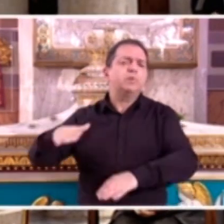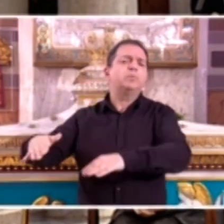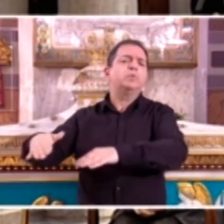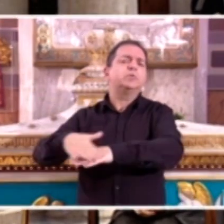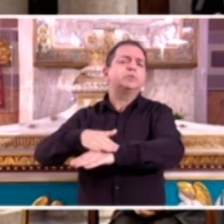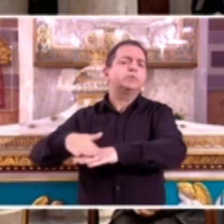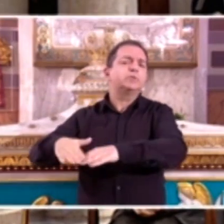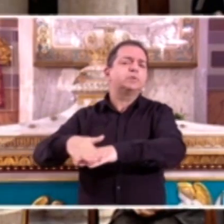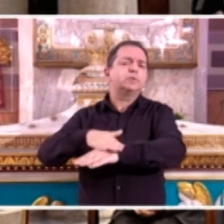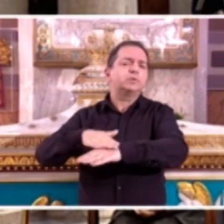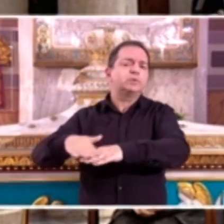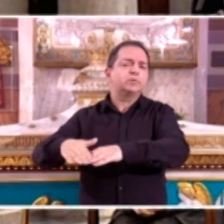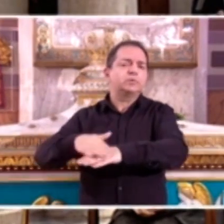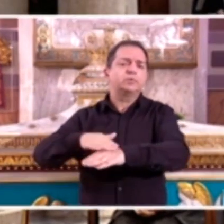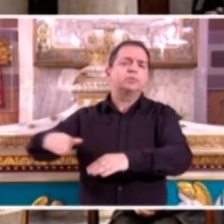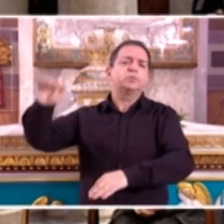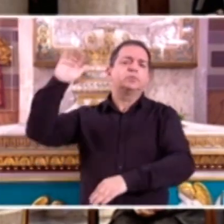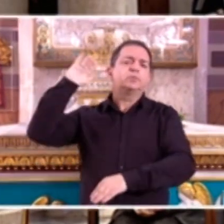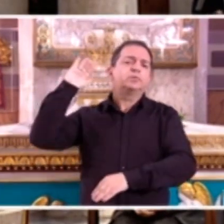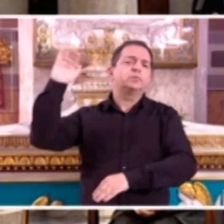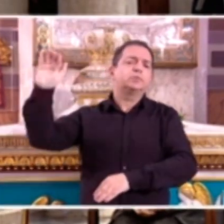πλημελημάτων ημών παρά του